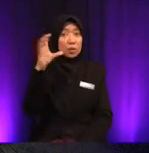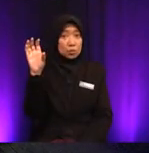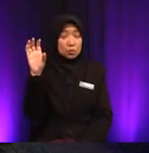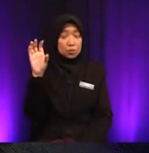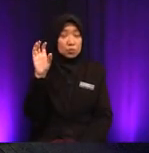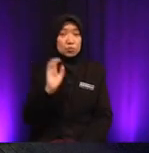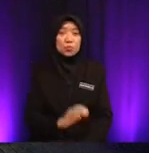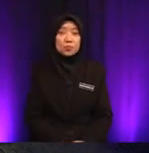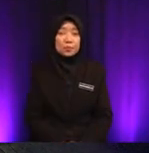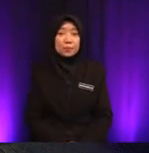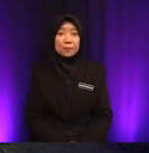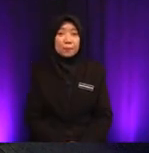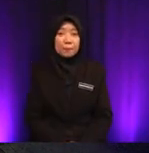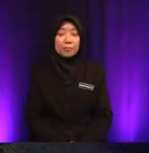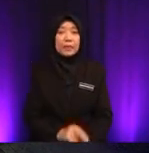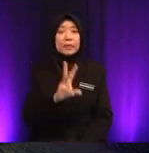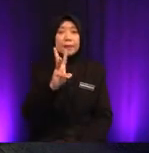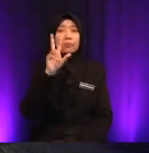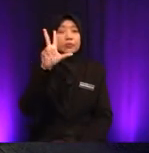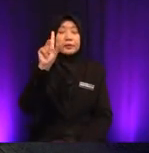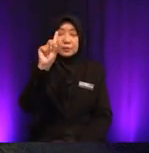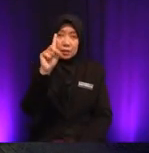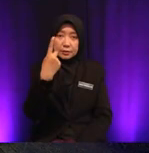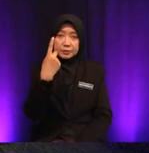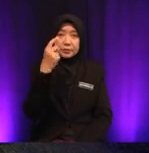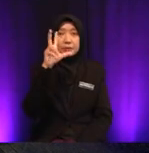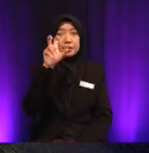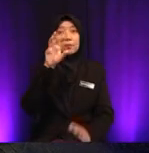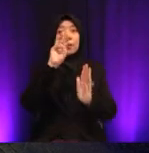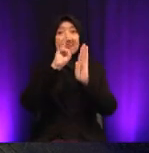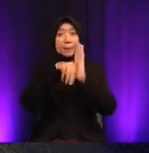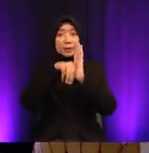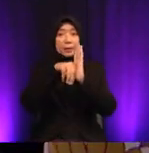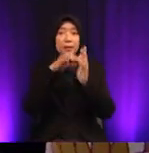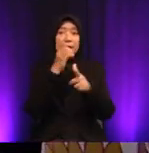kita gunakan 63 derajat Celcius selama 30 menit